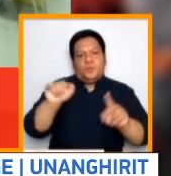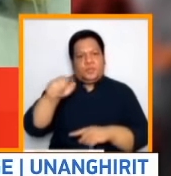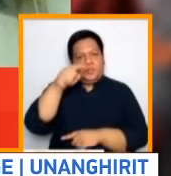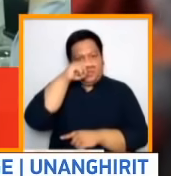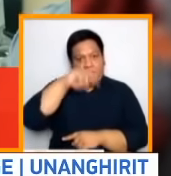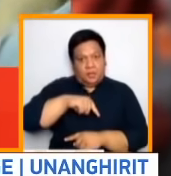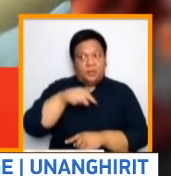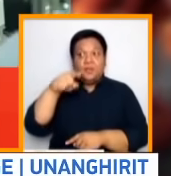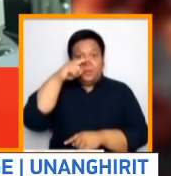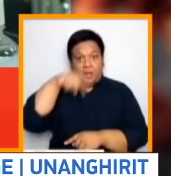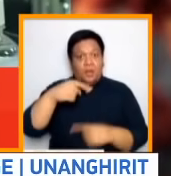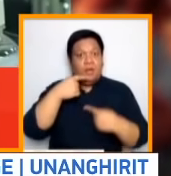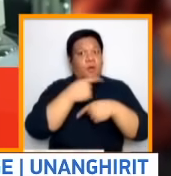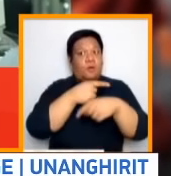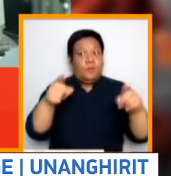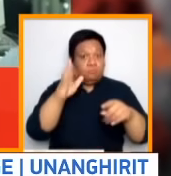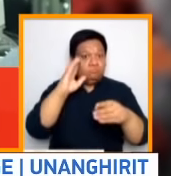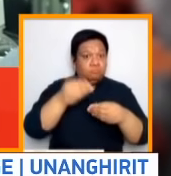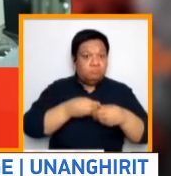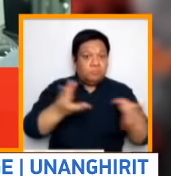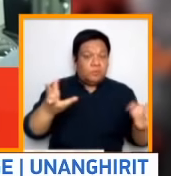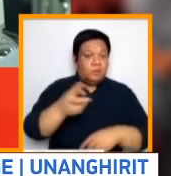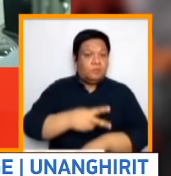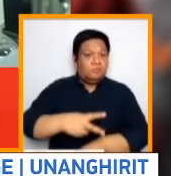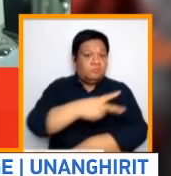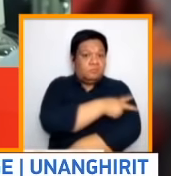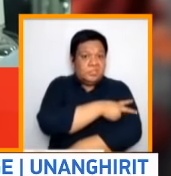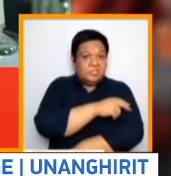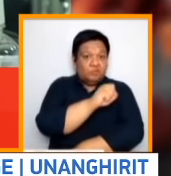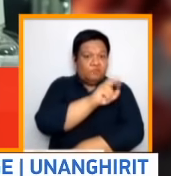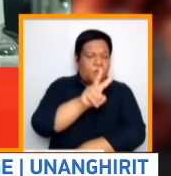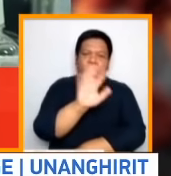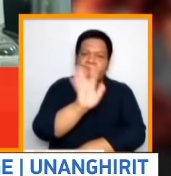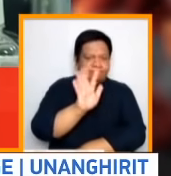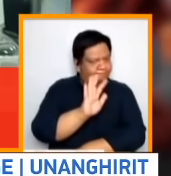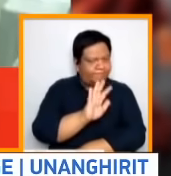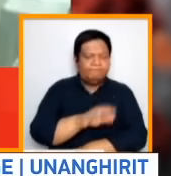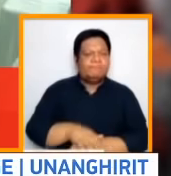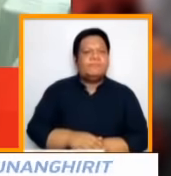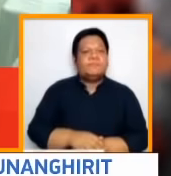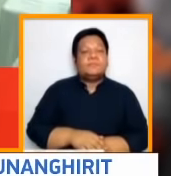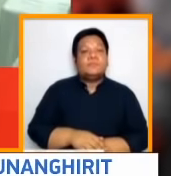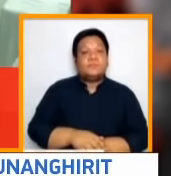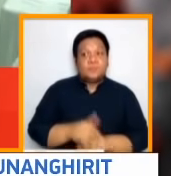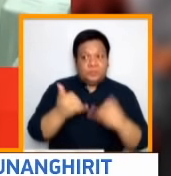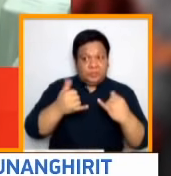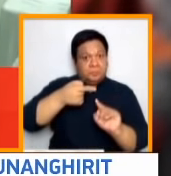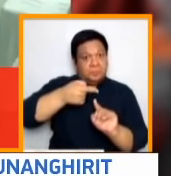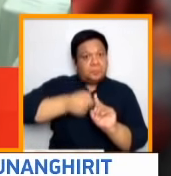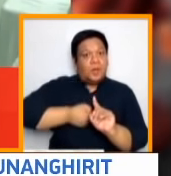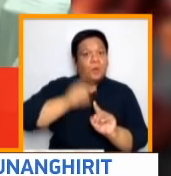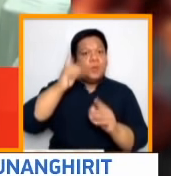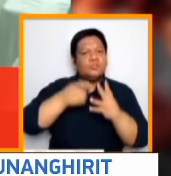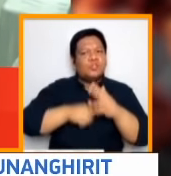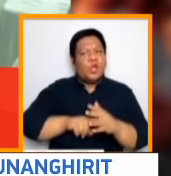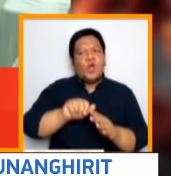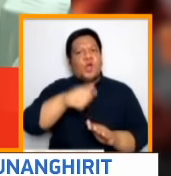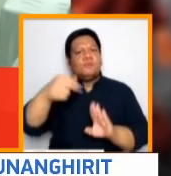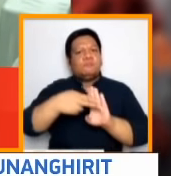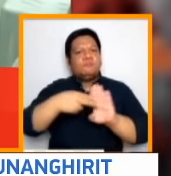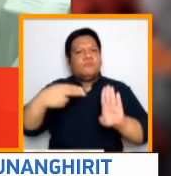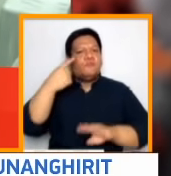sila magbibigay ng dalawang doses ng Sinovac. Ngayong buwan naman sila magsisimulang magbigay ng ibang brand ng booster shot sa